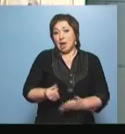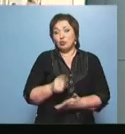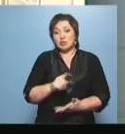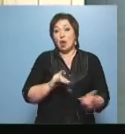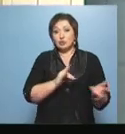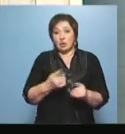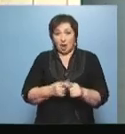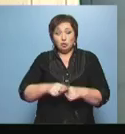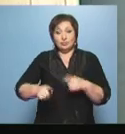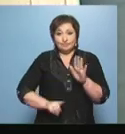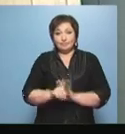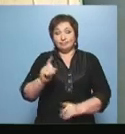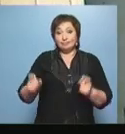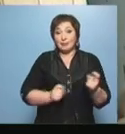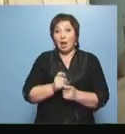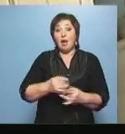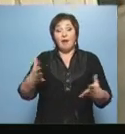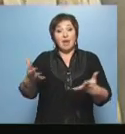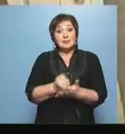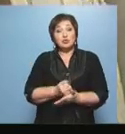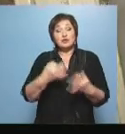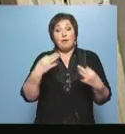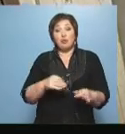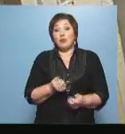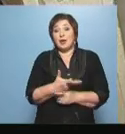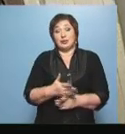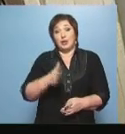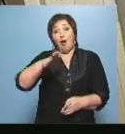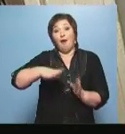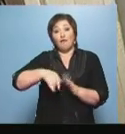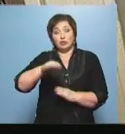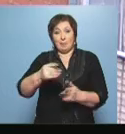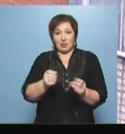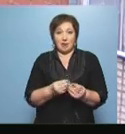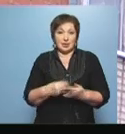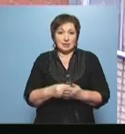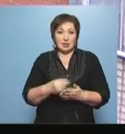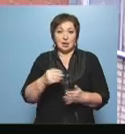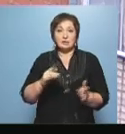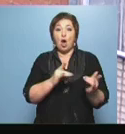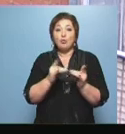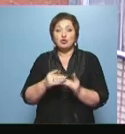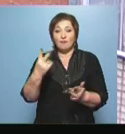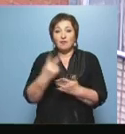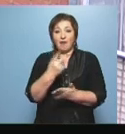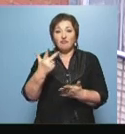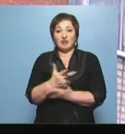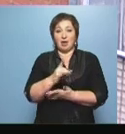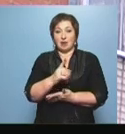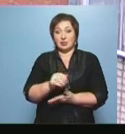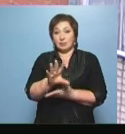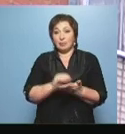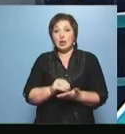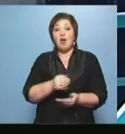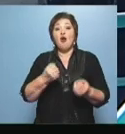сыр-бор. Воспользовавшись свободой, некоторые вузы страны подняли цены за общежитие в 2, а то и 3 раза. К примеру, в